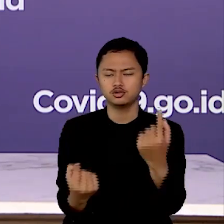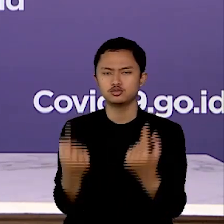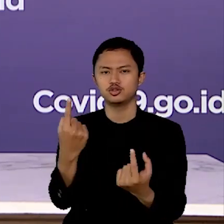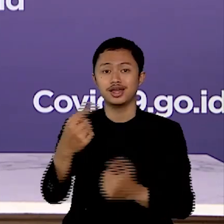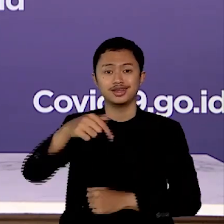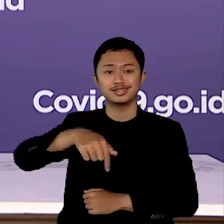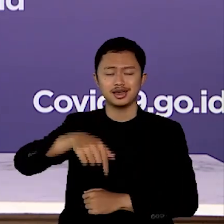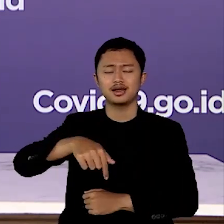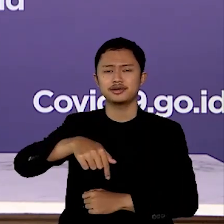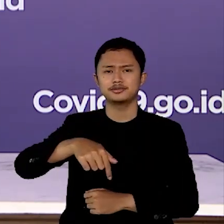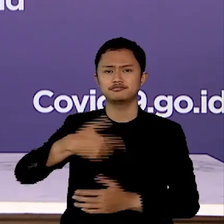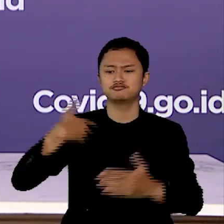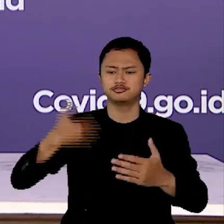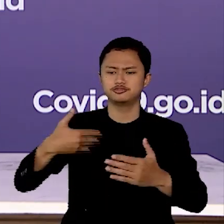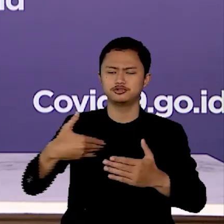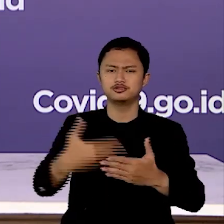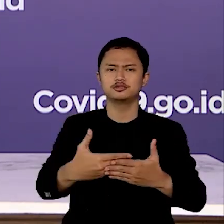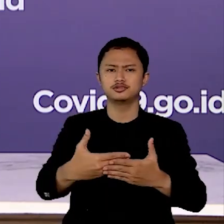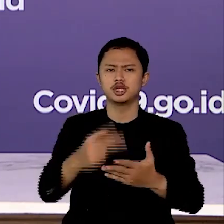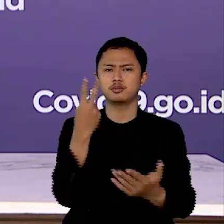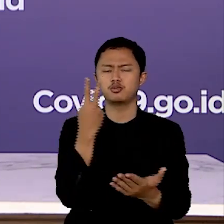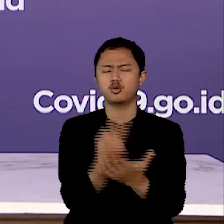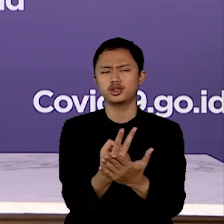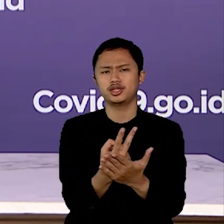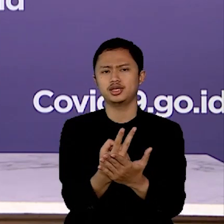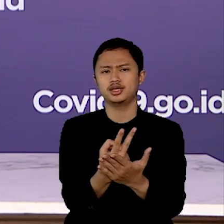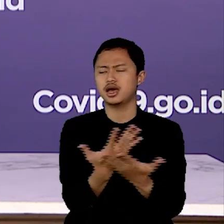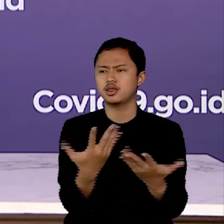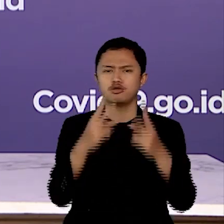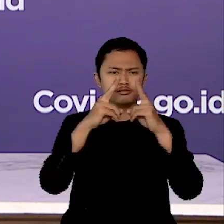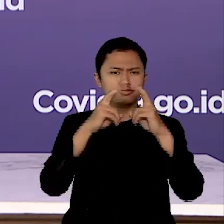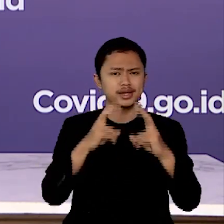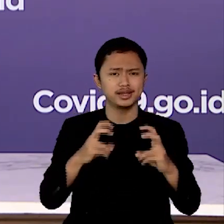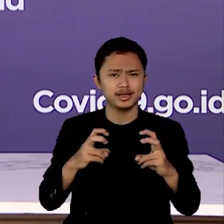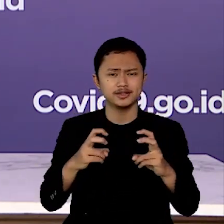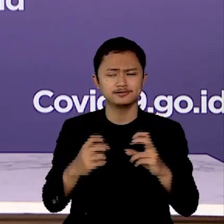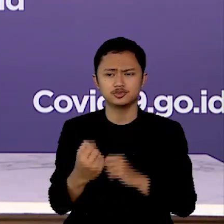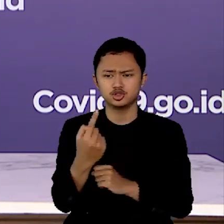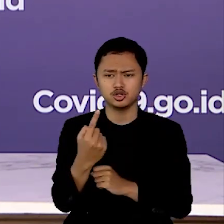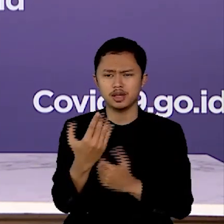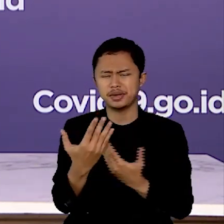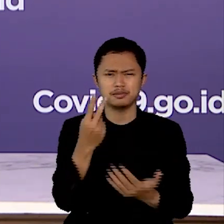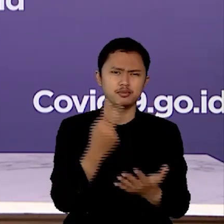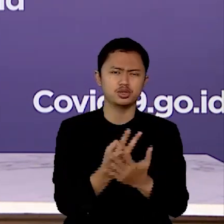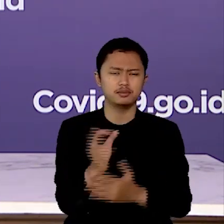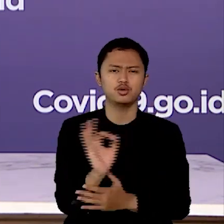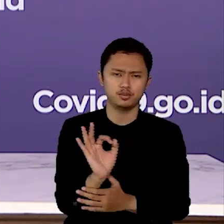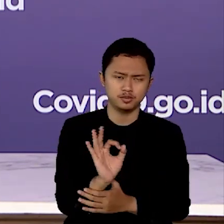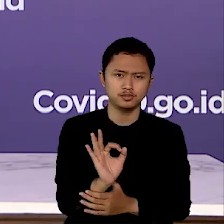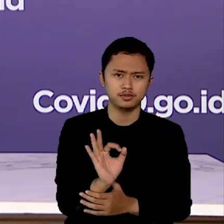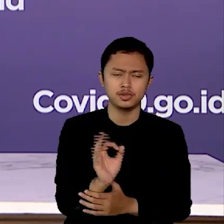sampai dengan sekarang belum terbukti atau penelitiannya tentang itu juga belum bisa membuktikan